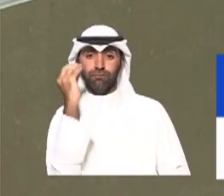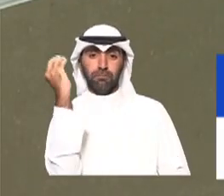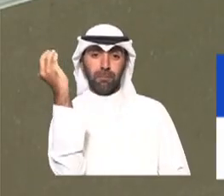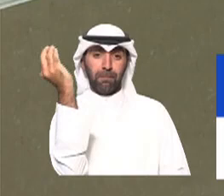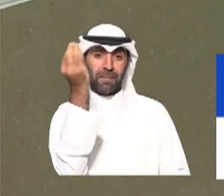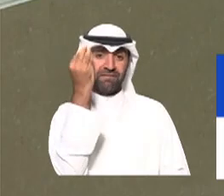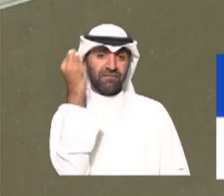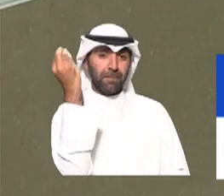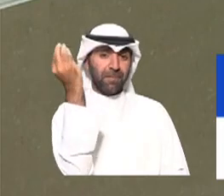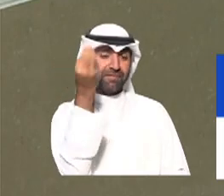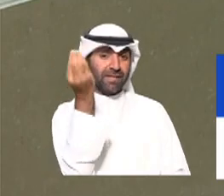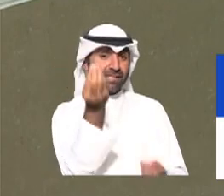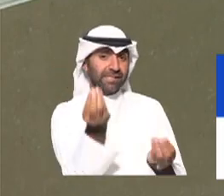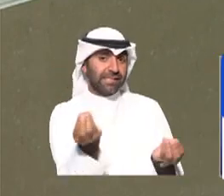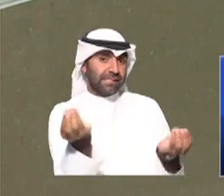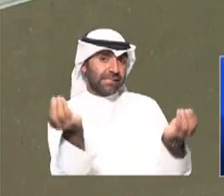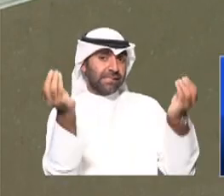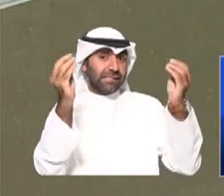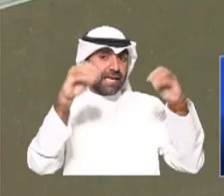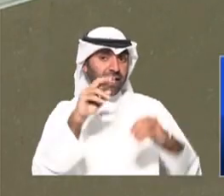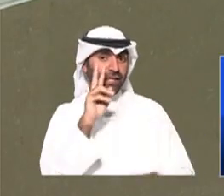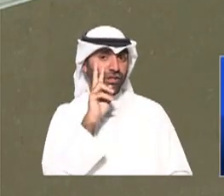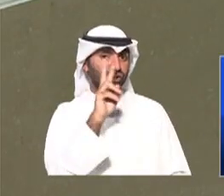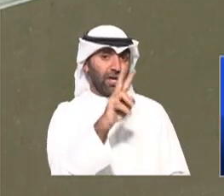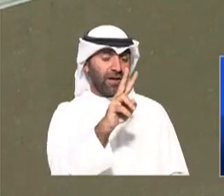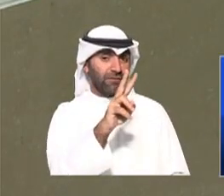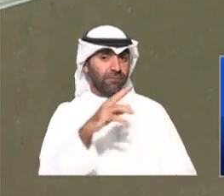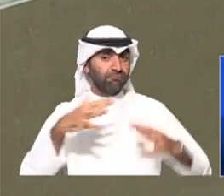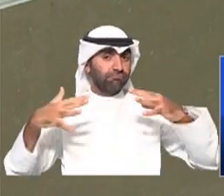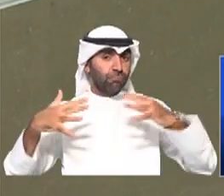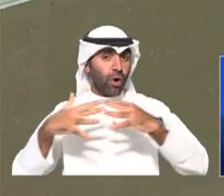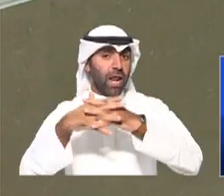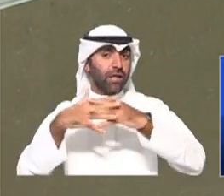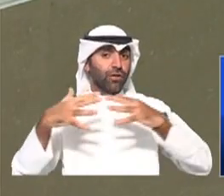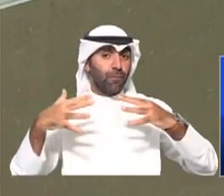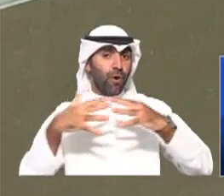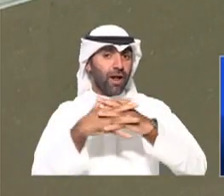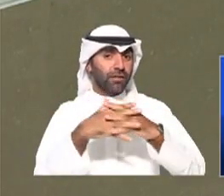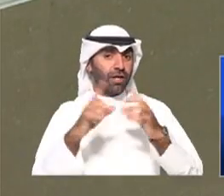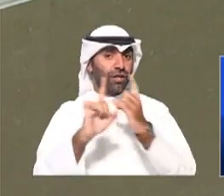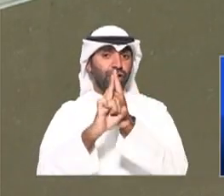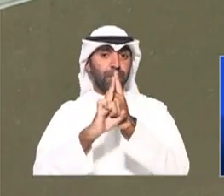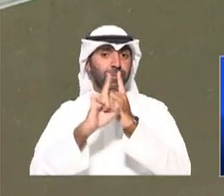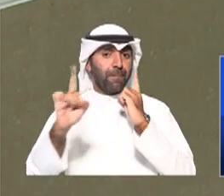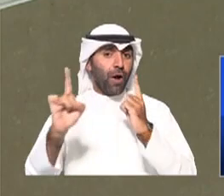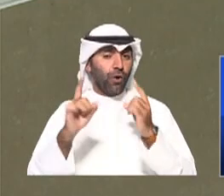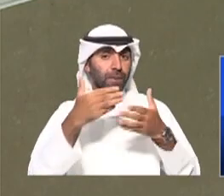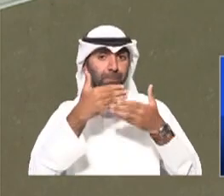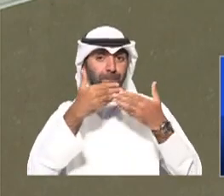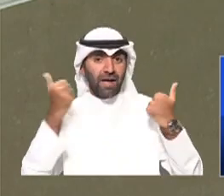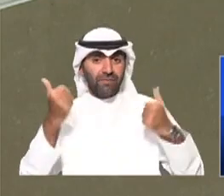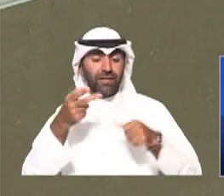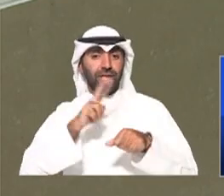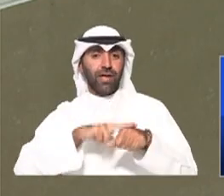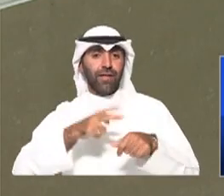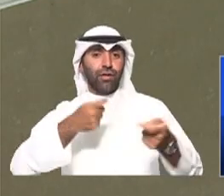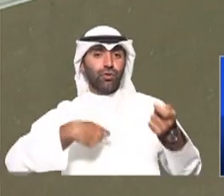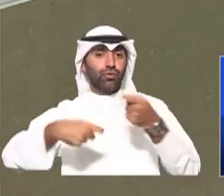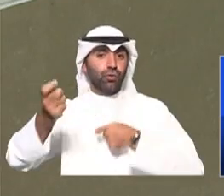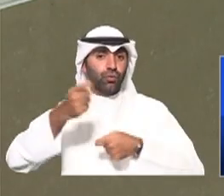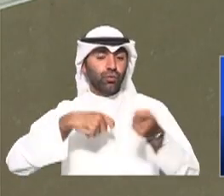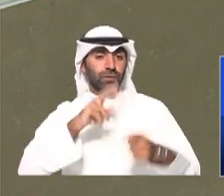بعدم الالتزام بالتباعد الاجتماعي، بعدم الالتزام بتقليل التجمعات والزوارات والأعراس وغيرها،